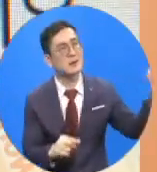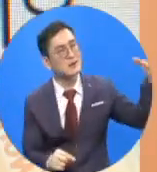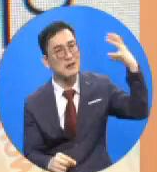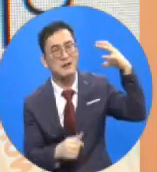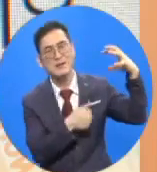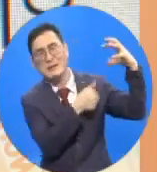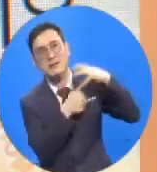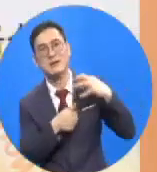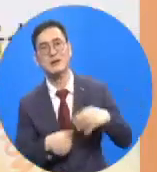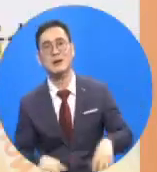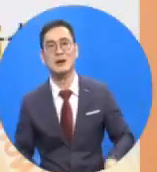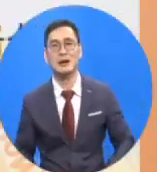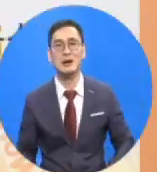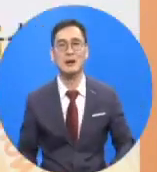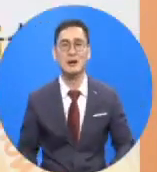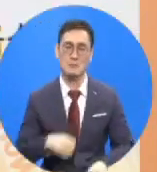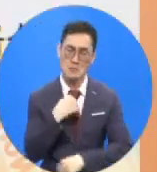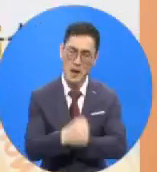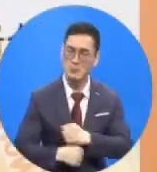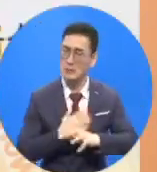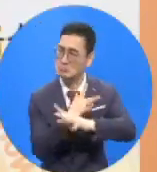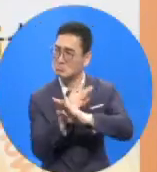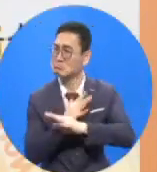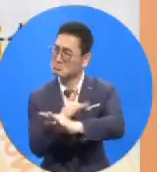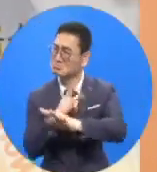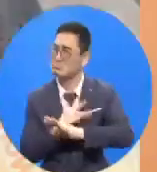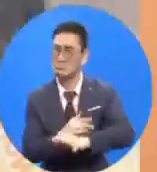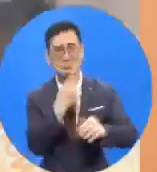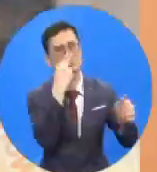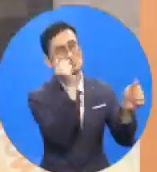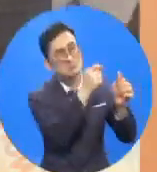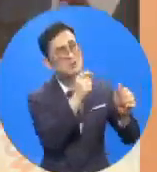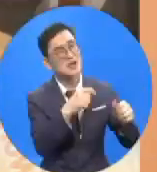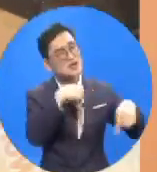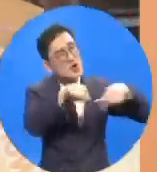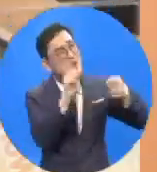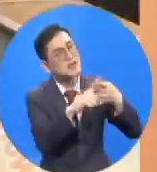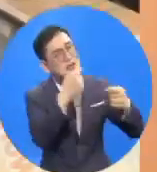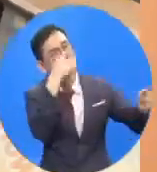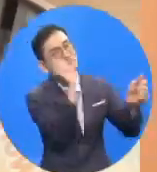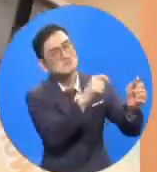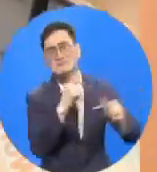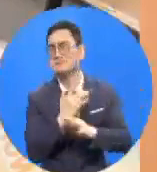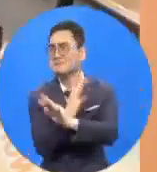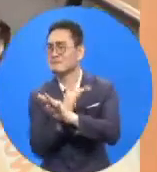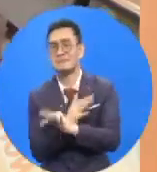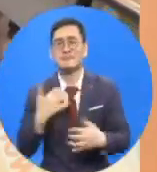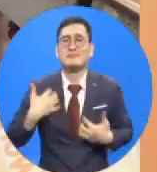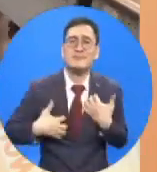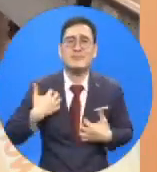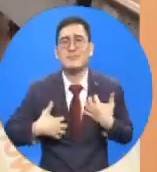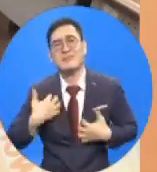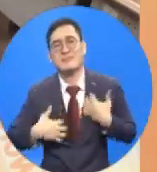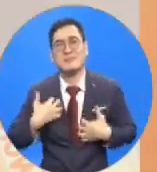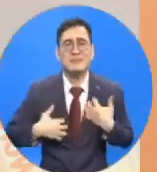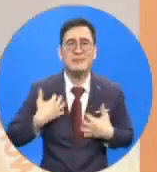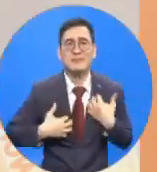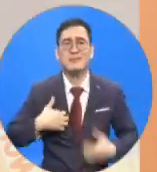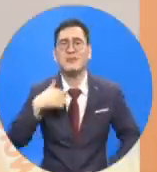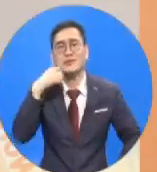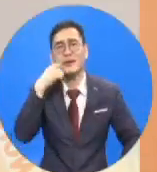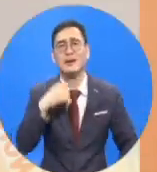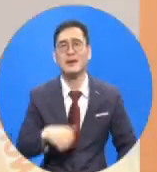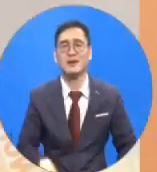굉장히 도 할 수 없는 계획을 할 수 없는 시대의 일어나 끄면서 보면 속시원한 이야기가 어떤 폭발적인 반응을 일으키고 있는데 아닌가요 저는